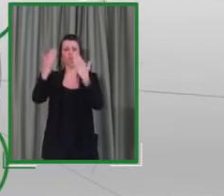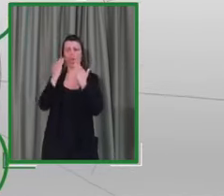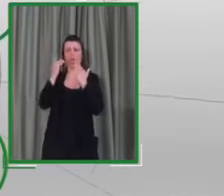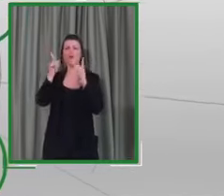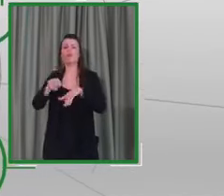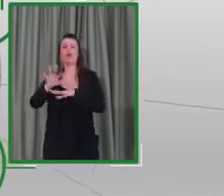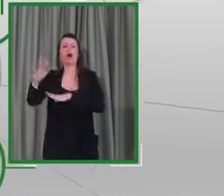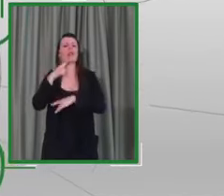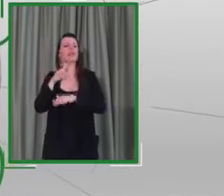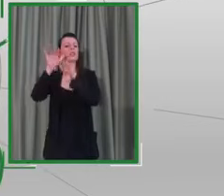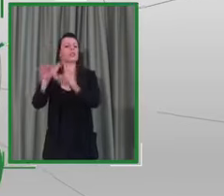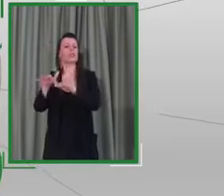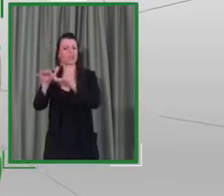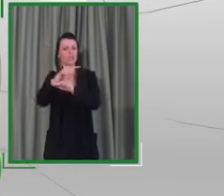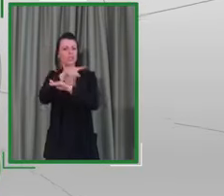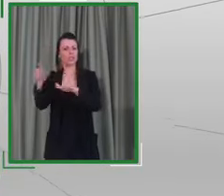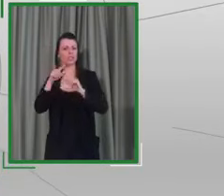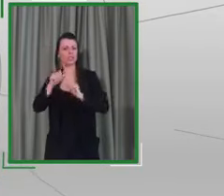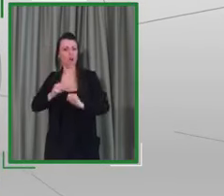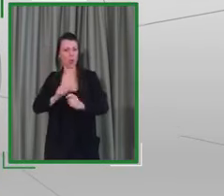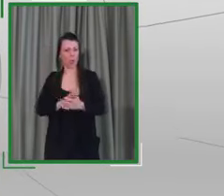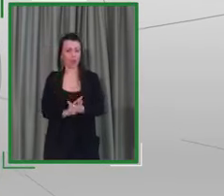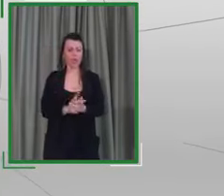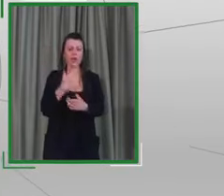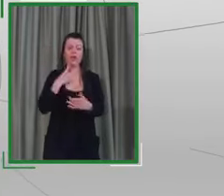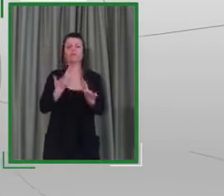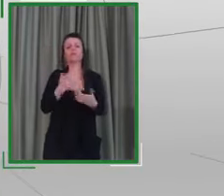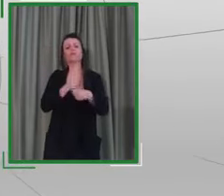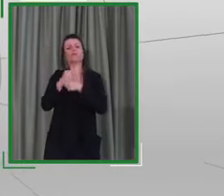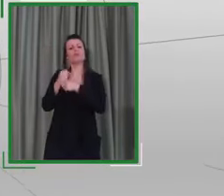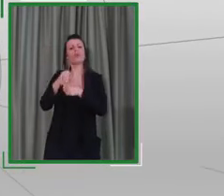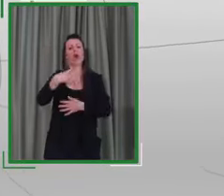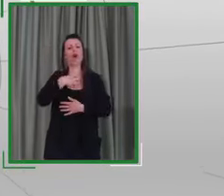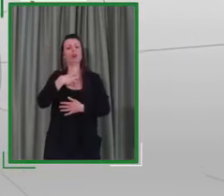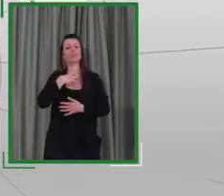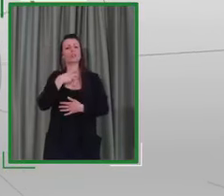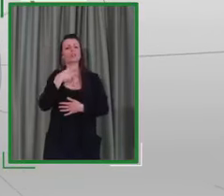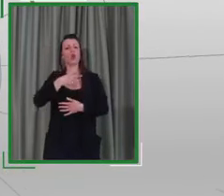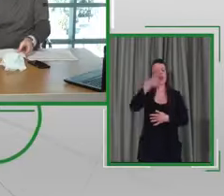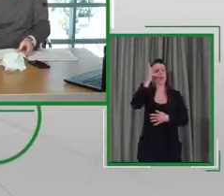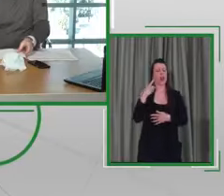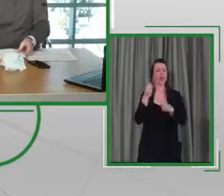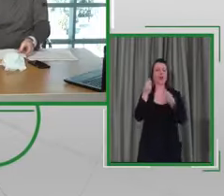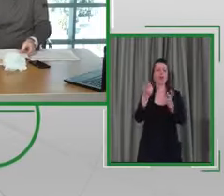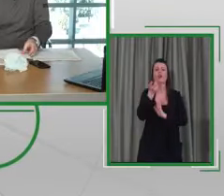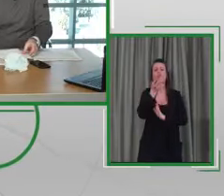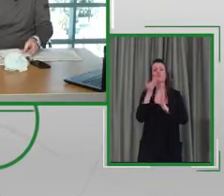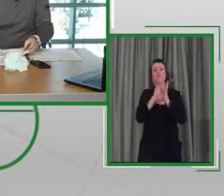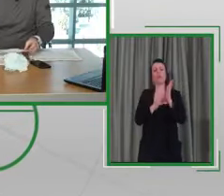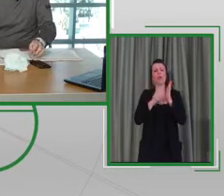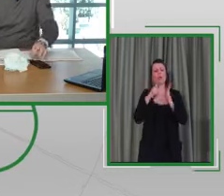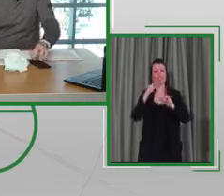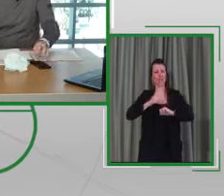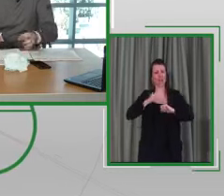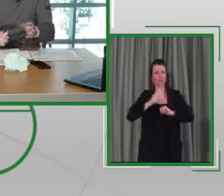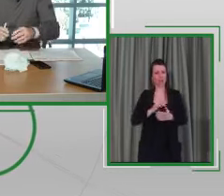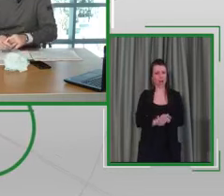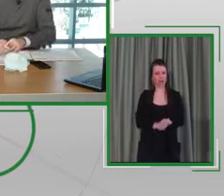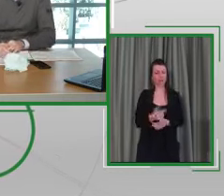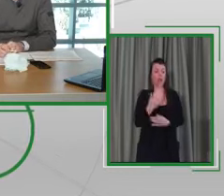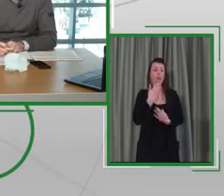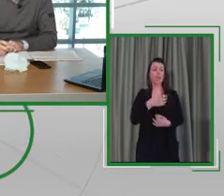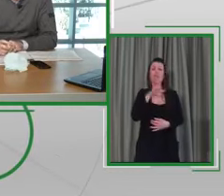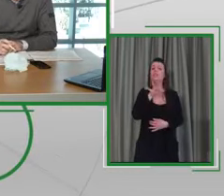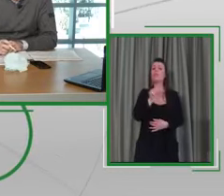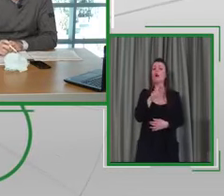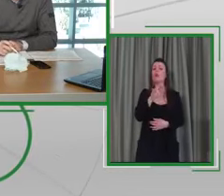ciò lascio la parola l'assessore gallera che ci da i dati sanitari grazie fabrizio anche oggi è stata un'altra